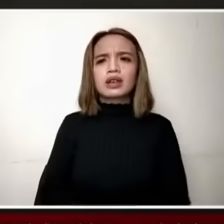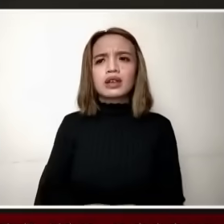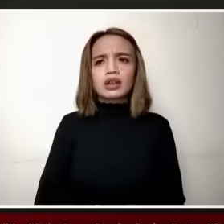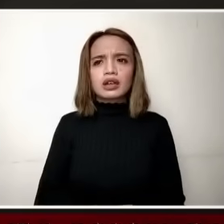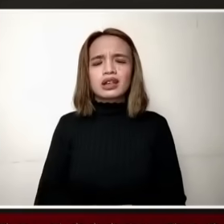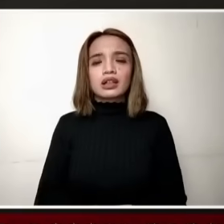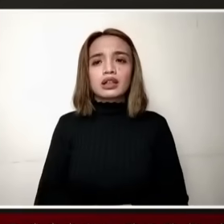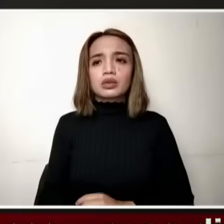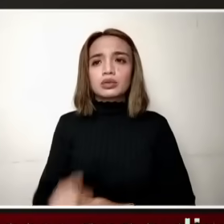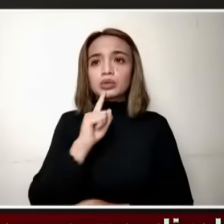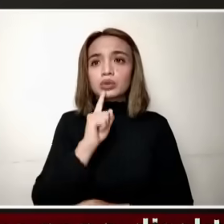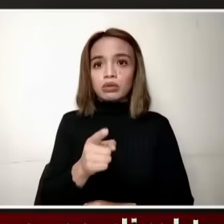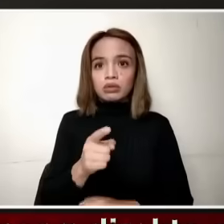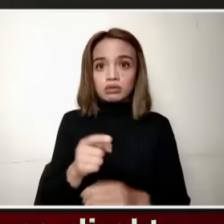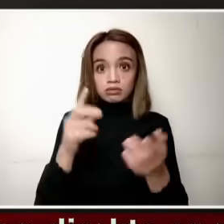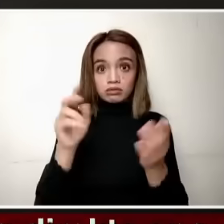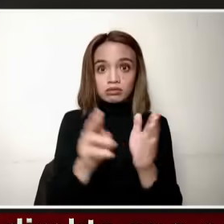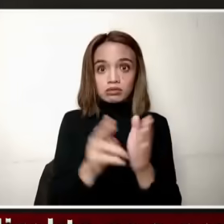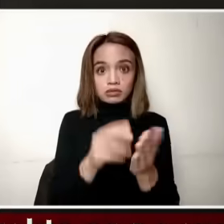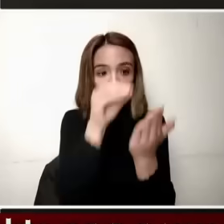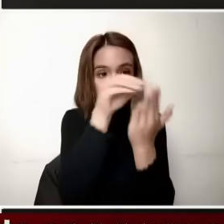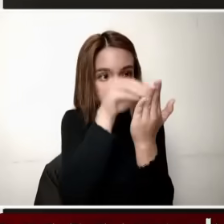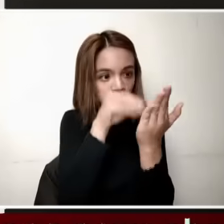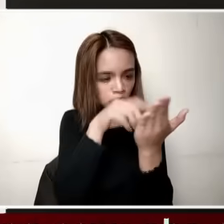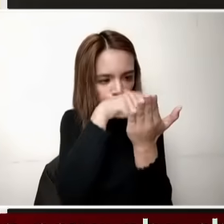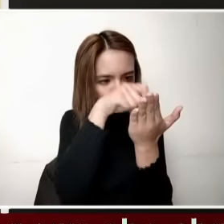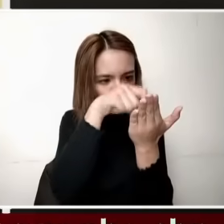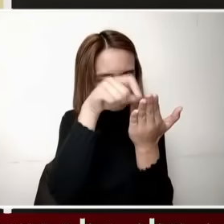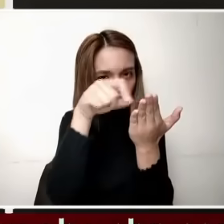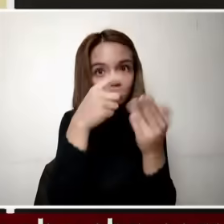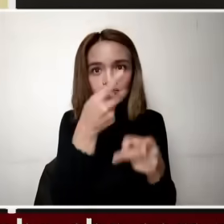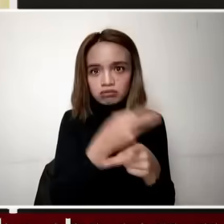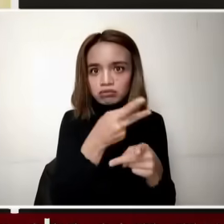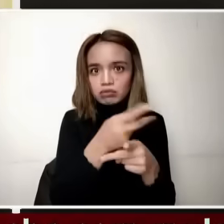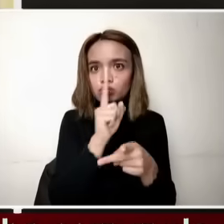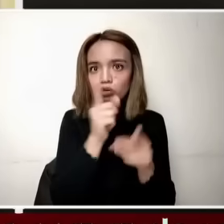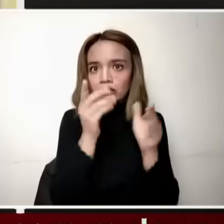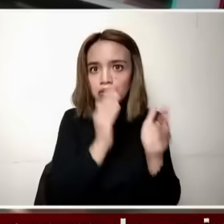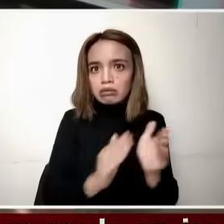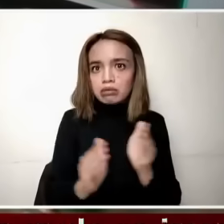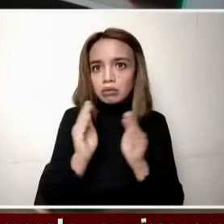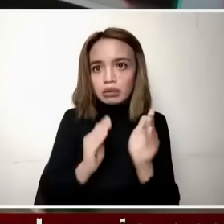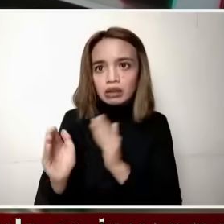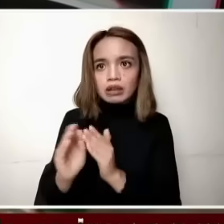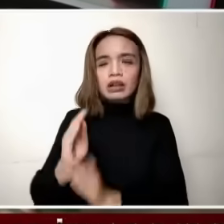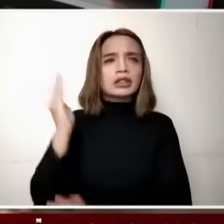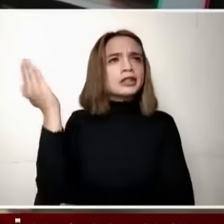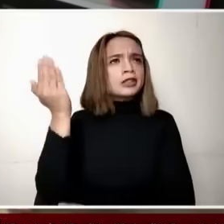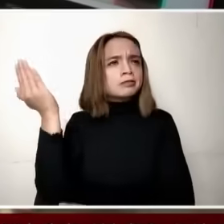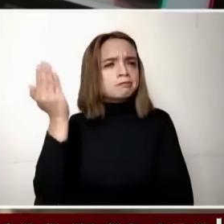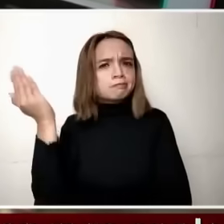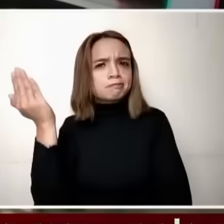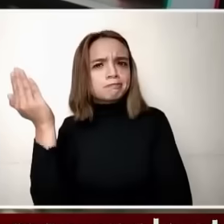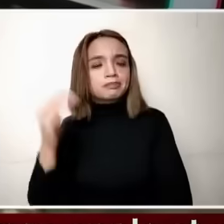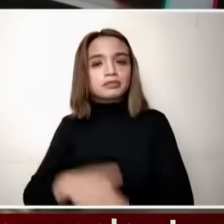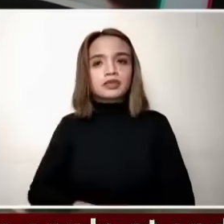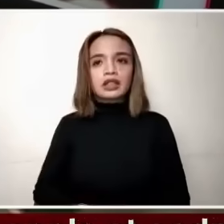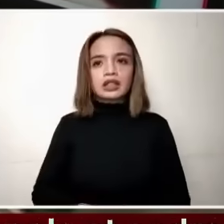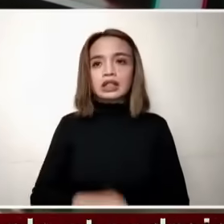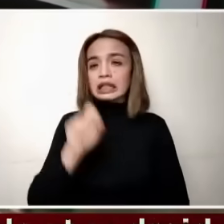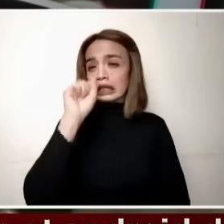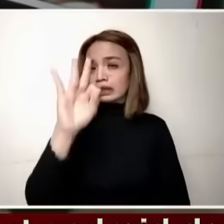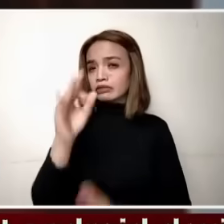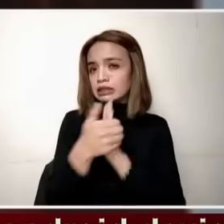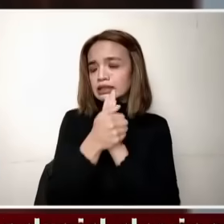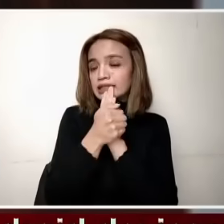nakikip ng notes niya, ng ano niya, pinaghahanda niya talaga, lalo yung mga lectures niya. At kung galing din lang naman anya